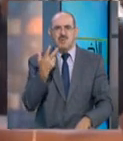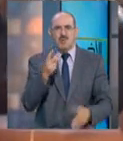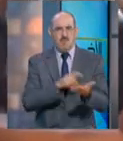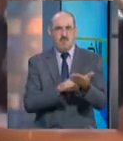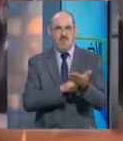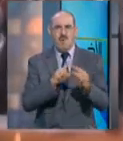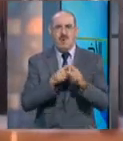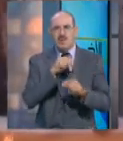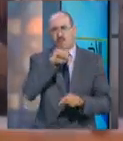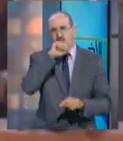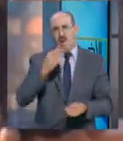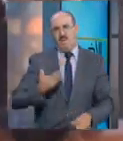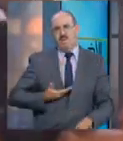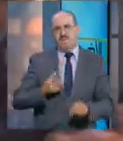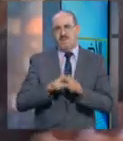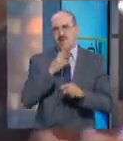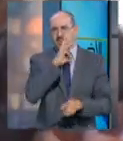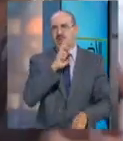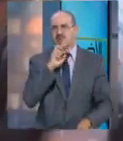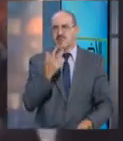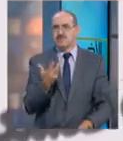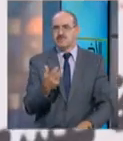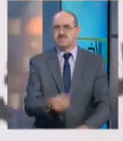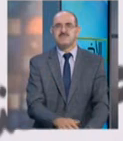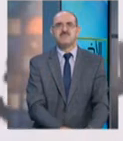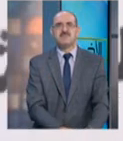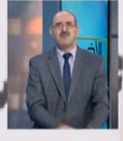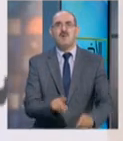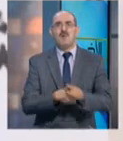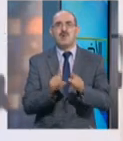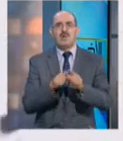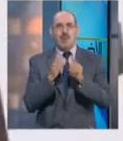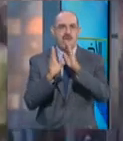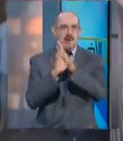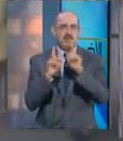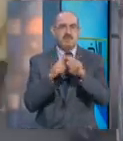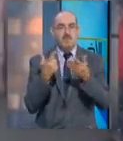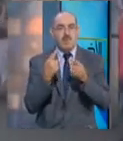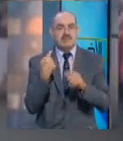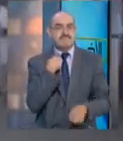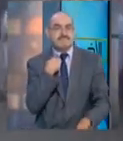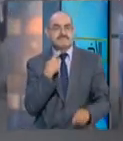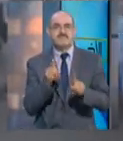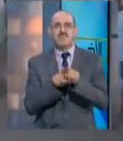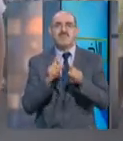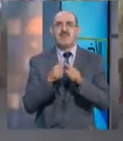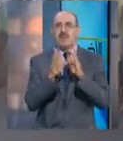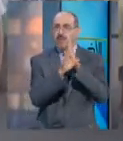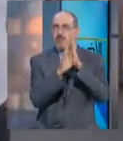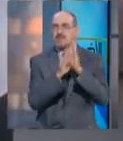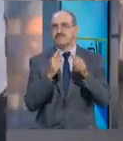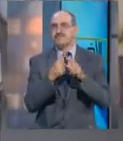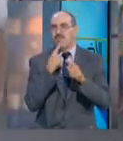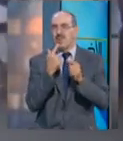أقارب وزير داخلية الكيان الصهيوني. ولإخفاء النظام المغربي لجرائمه اتبع